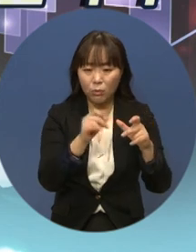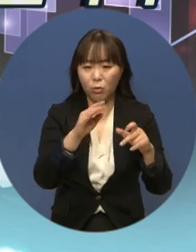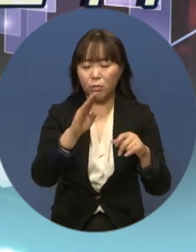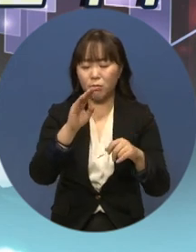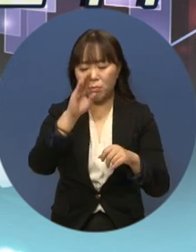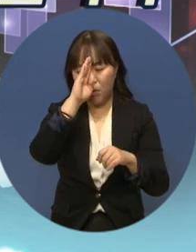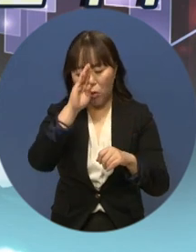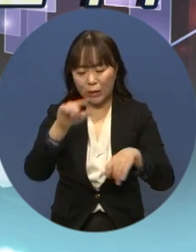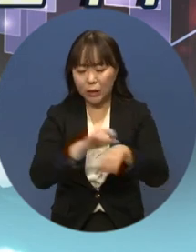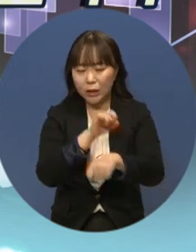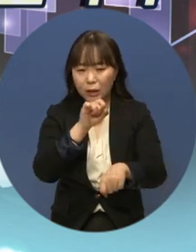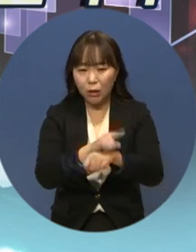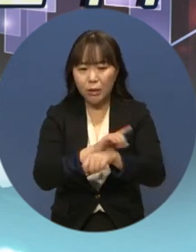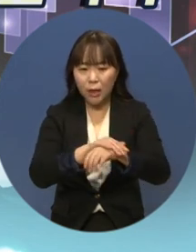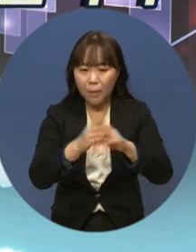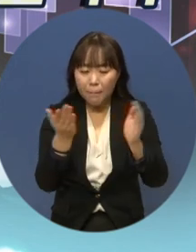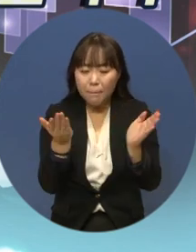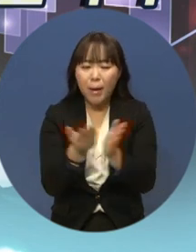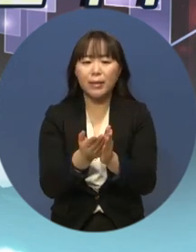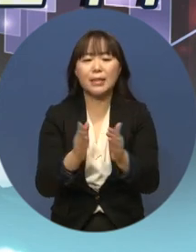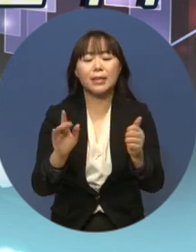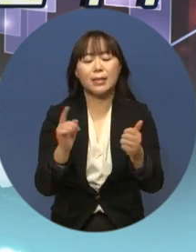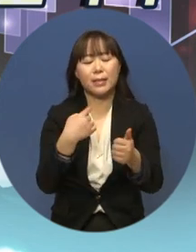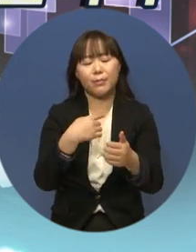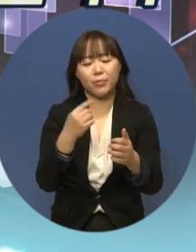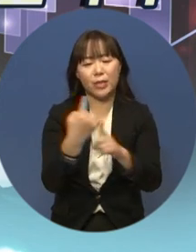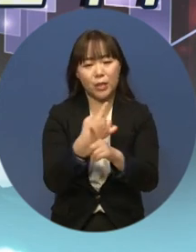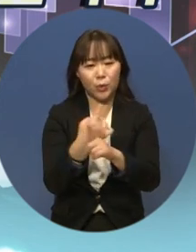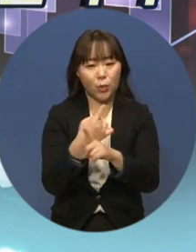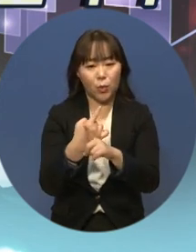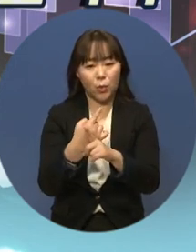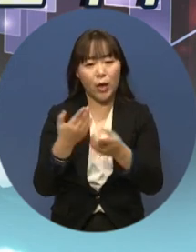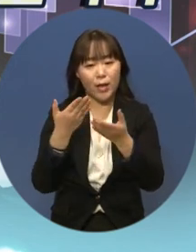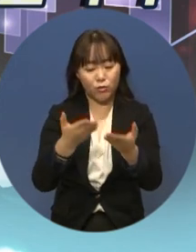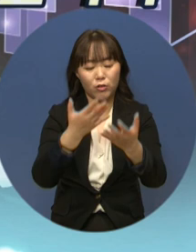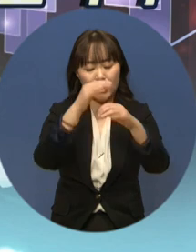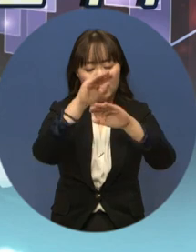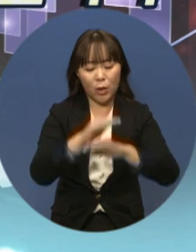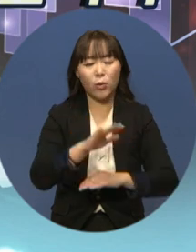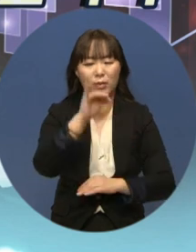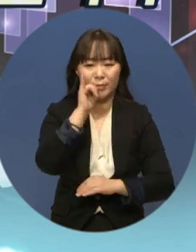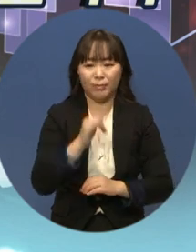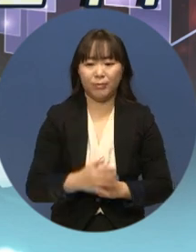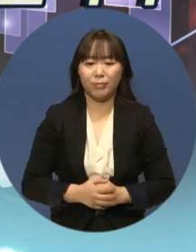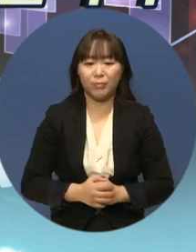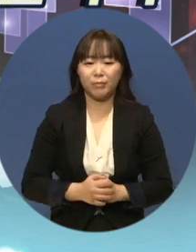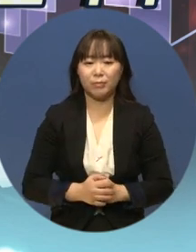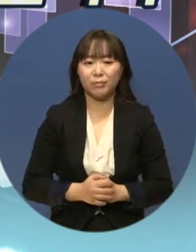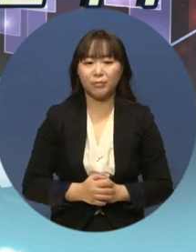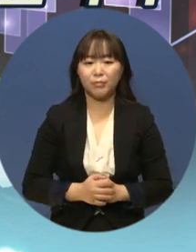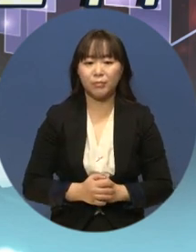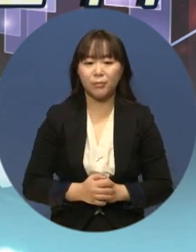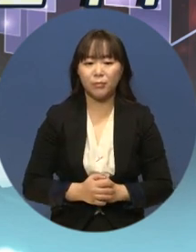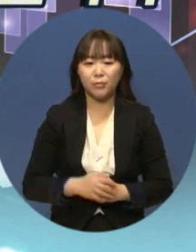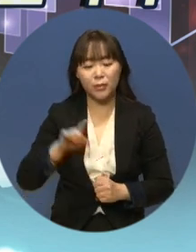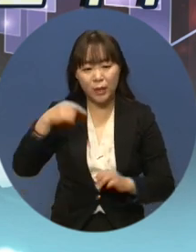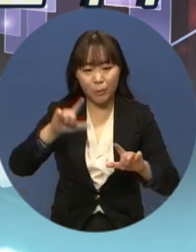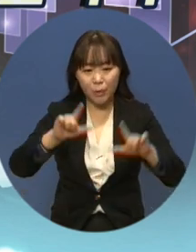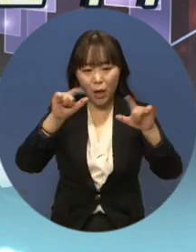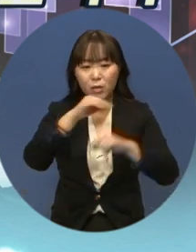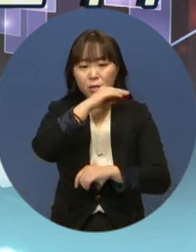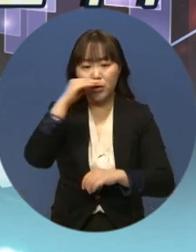질환의 특성에 맞는 치료를 제공할 수 있도록 하는 내용을 담았습니다. 다음 날